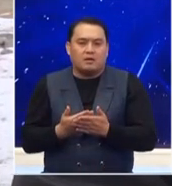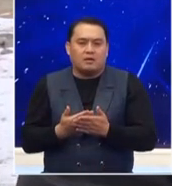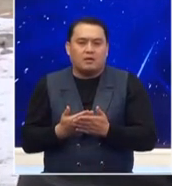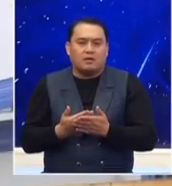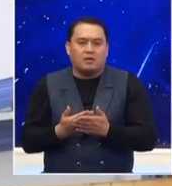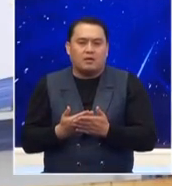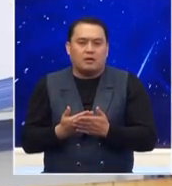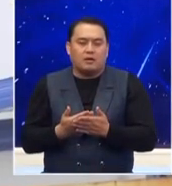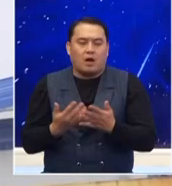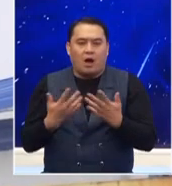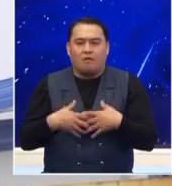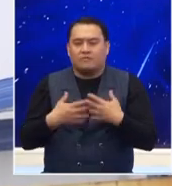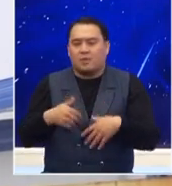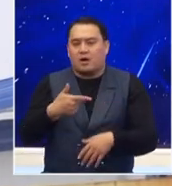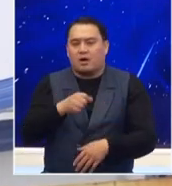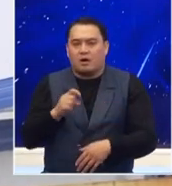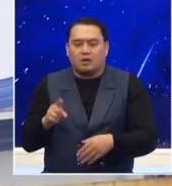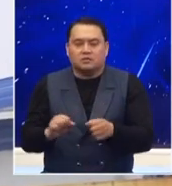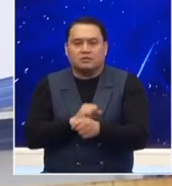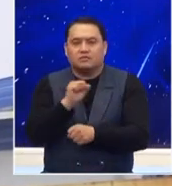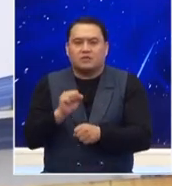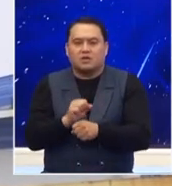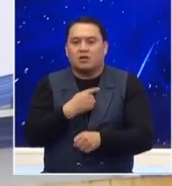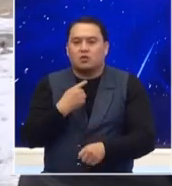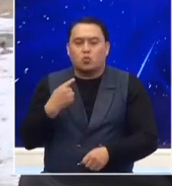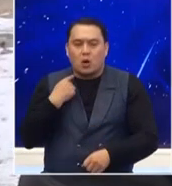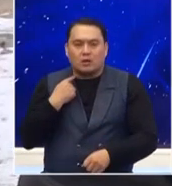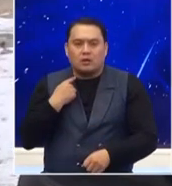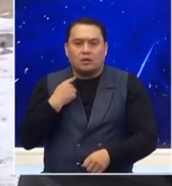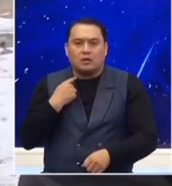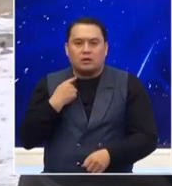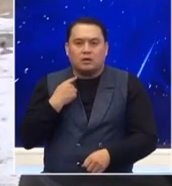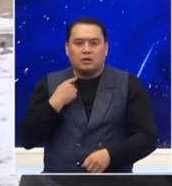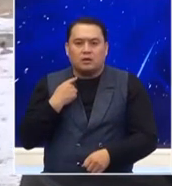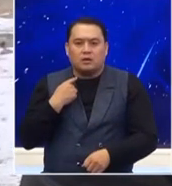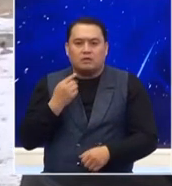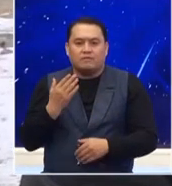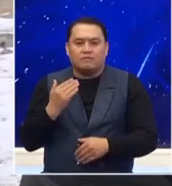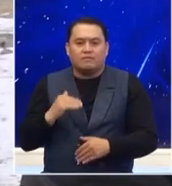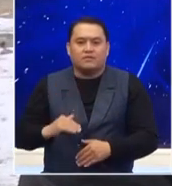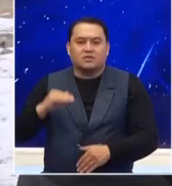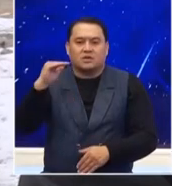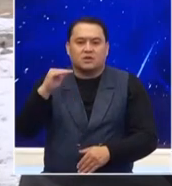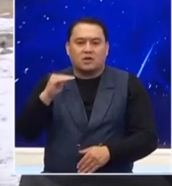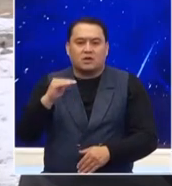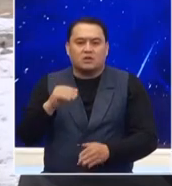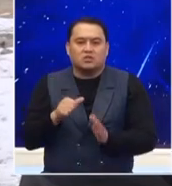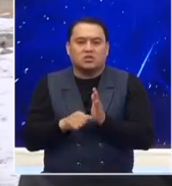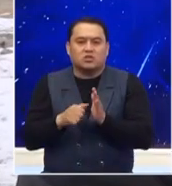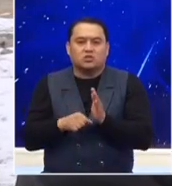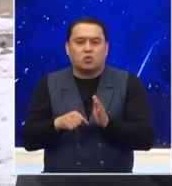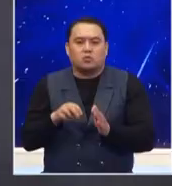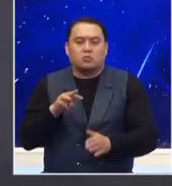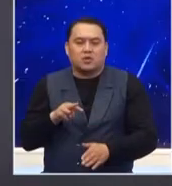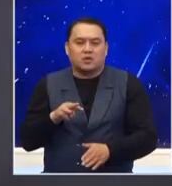вот АГРС, автоматическая газораспределительная станция. Талдыкурган находится на высоте около 600 метров над